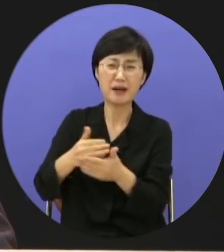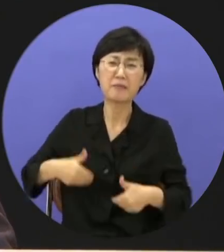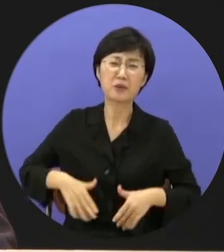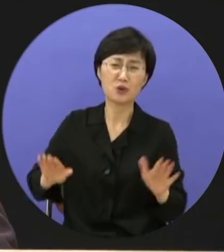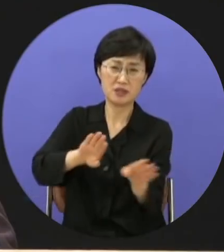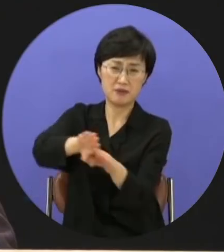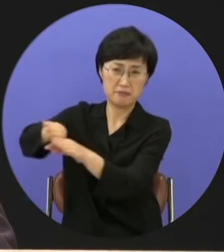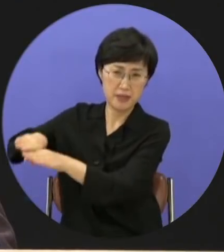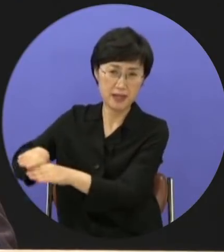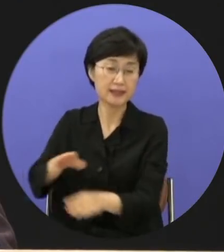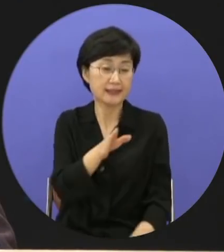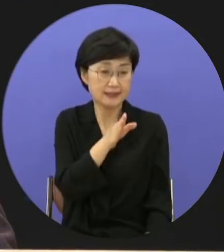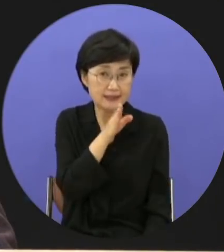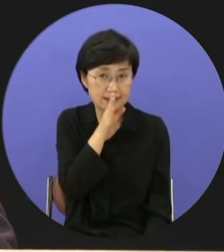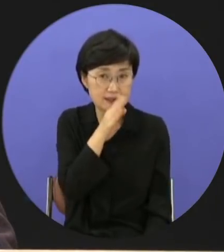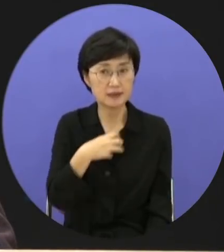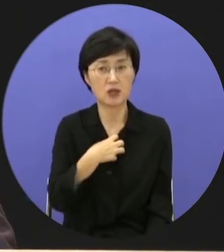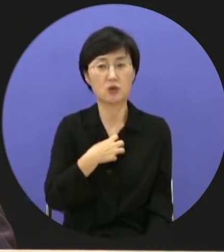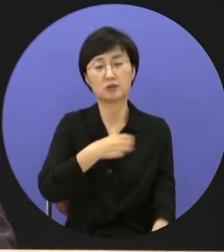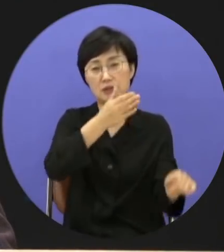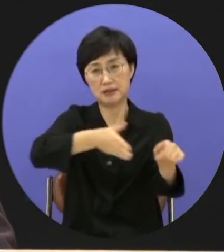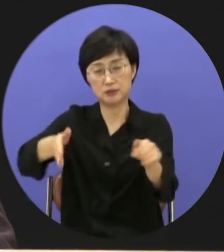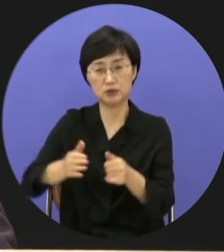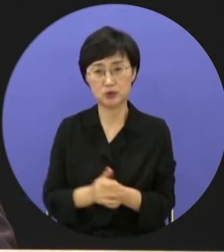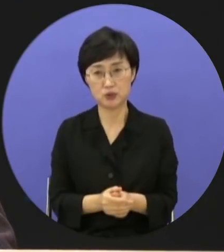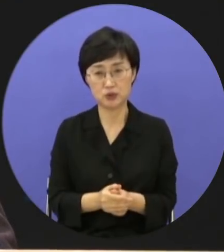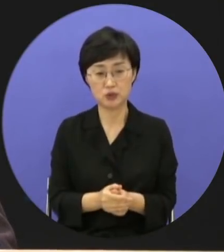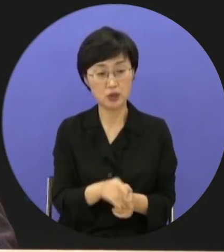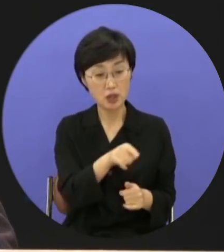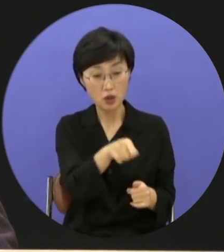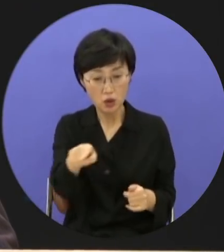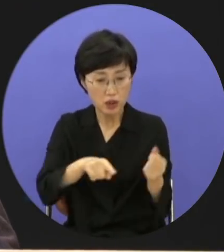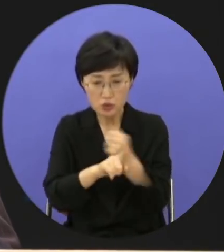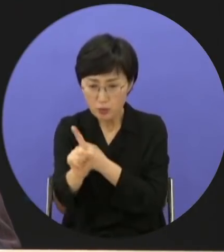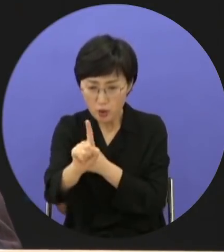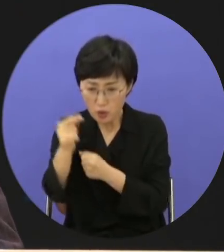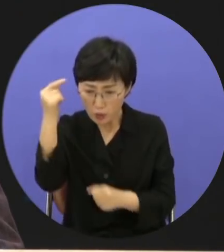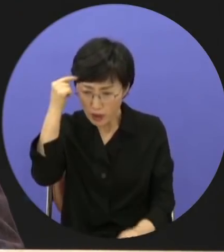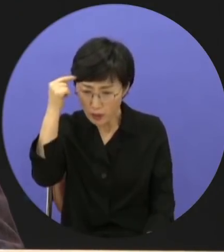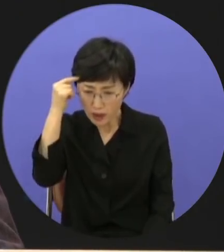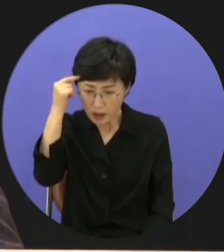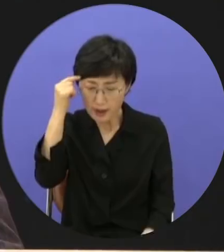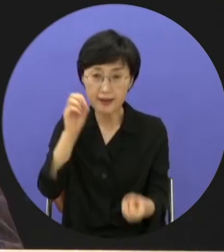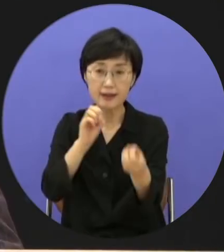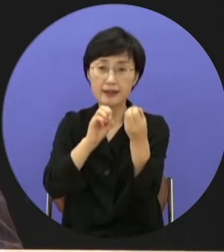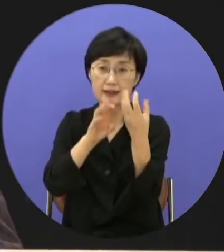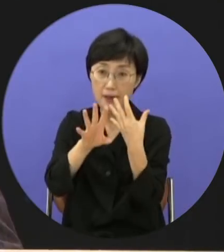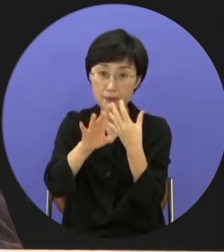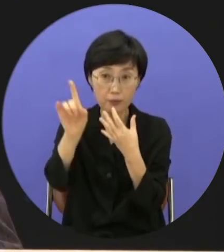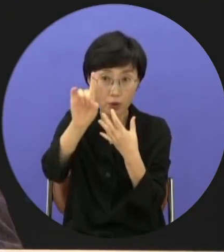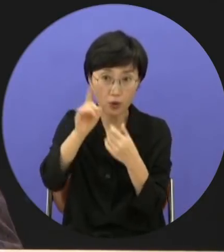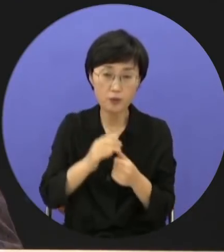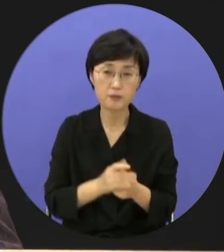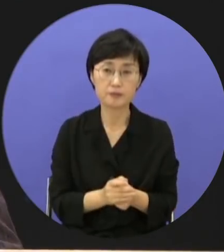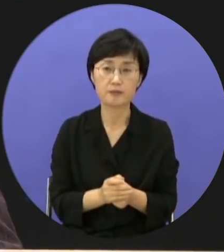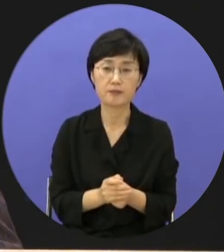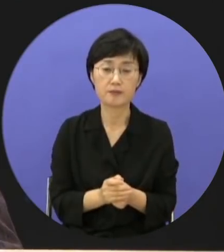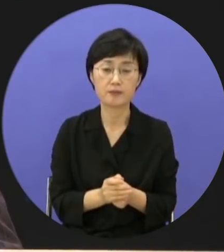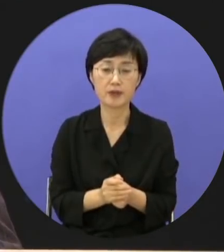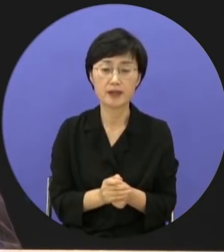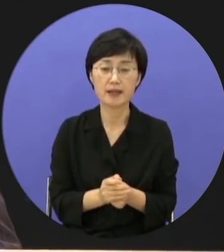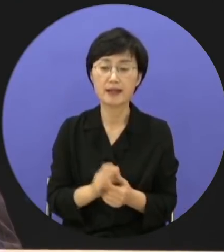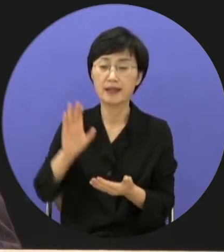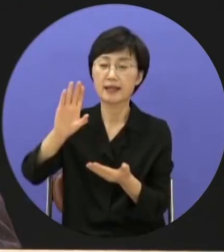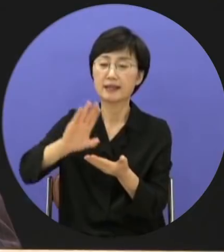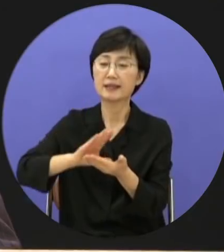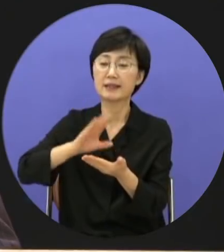genuine concerns. 왜 그런 줄 아십니까? Do you know why? 답은 간단합니다. The answer is simple. 항상 크리스마스가 안 됐기 때문입니다.